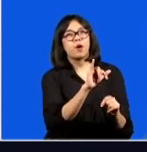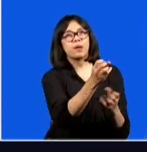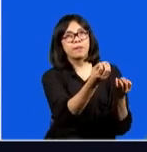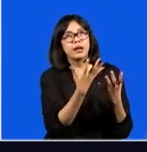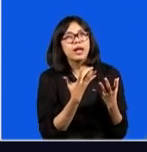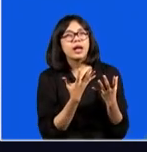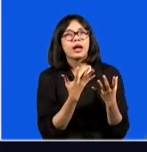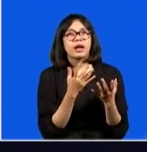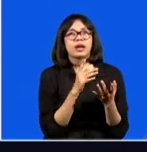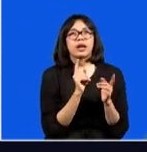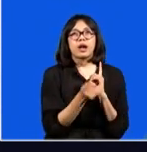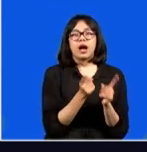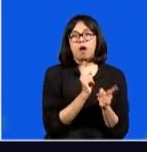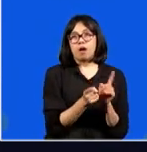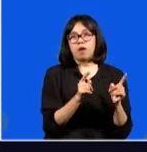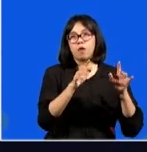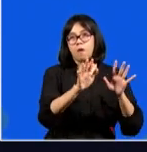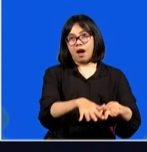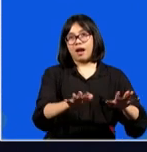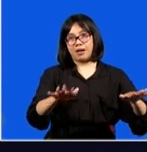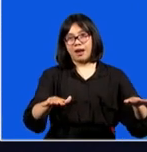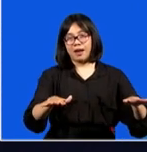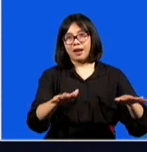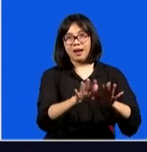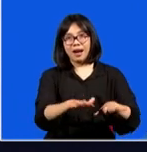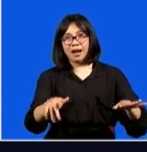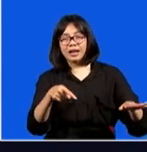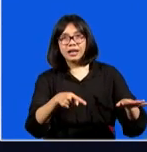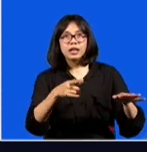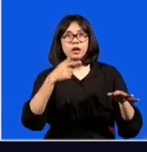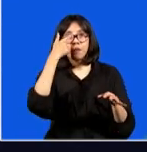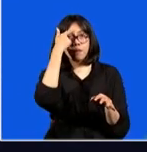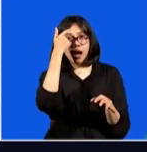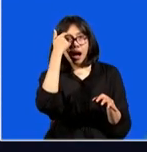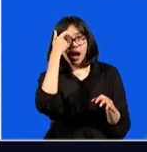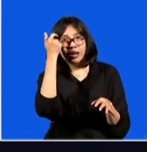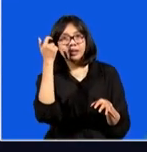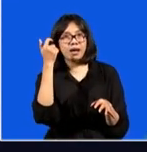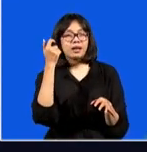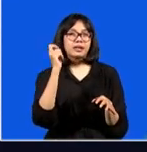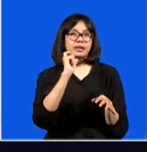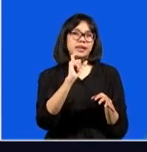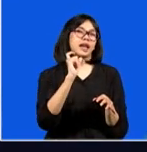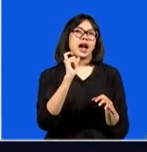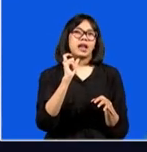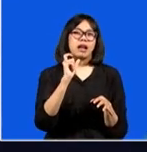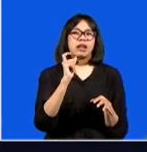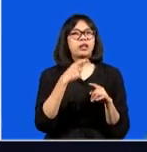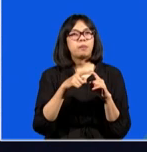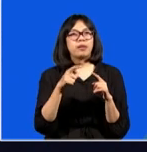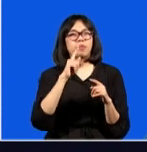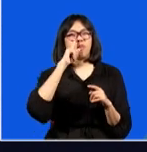kalau anak itu mengasosiasikan pembelajaran dengan sesuatu hal yang monoton